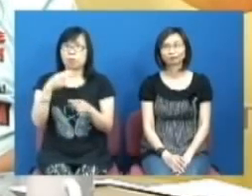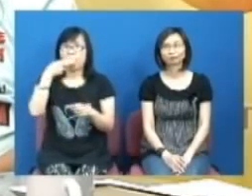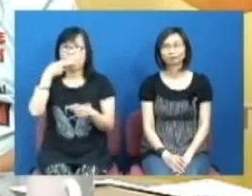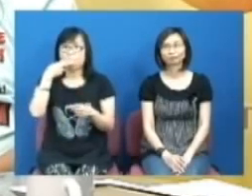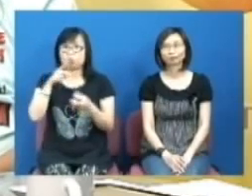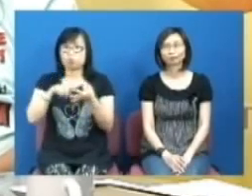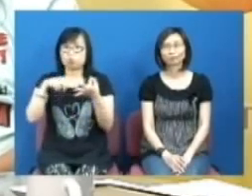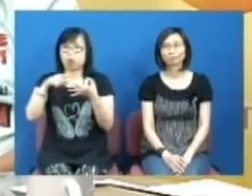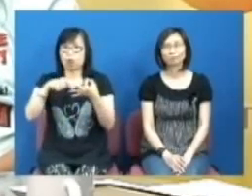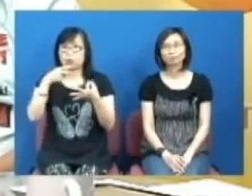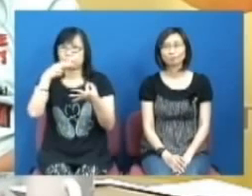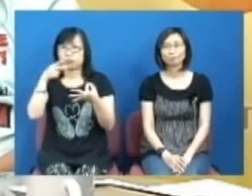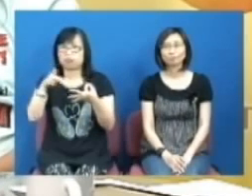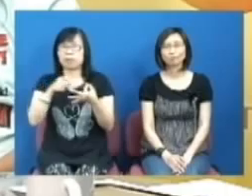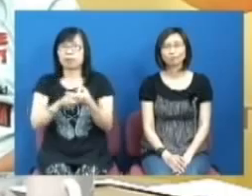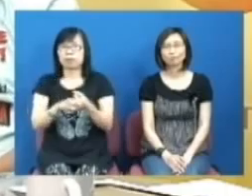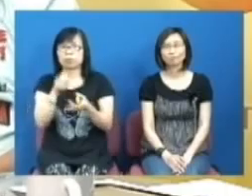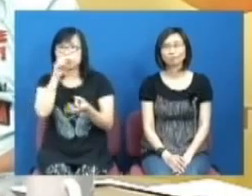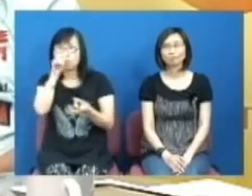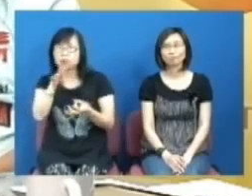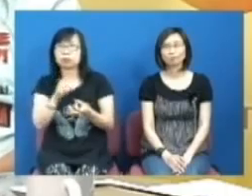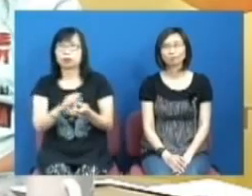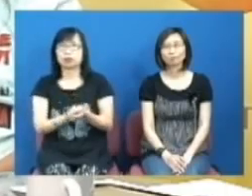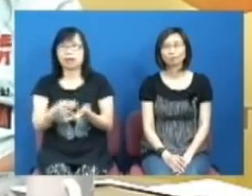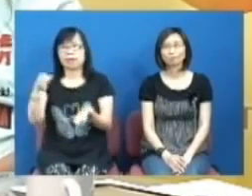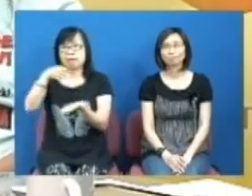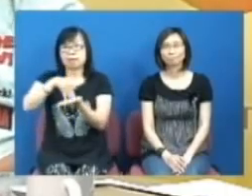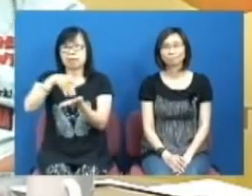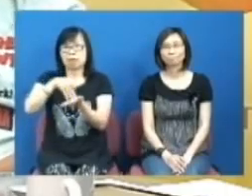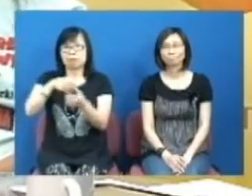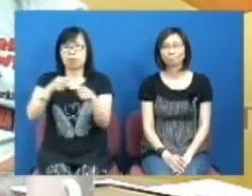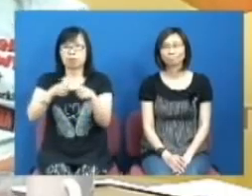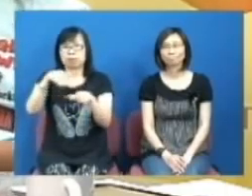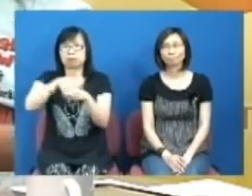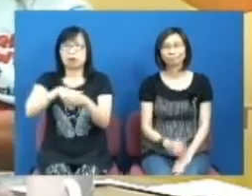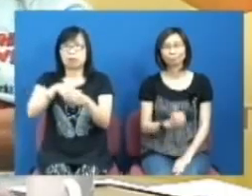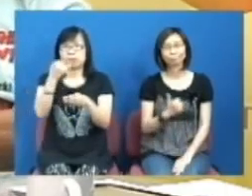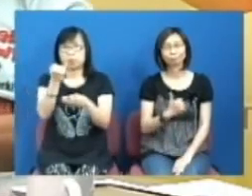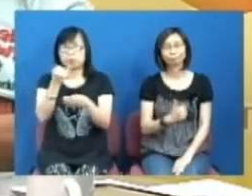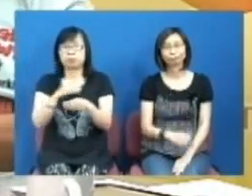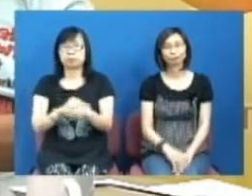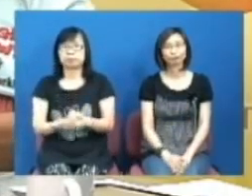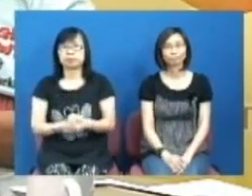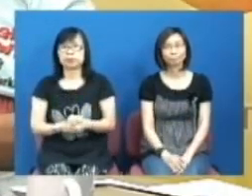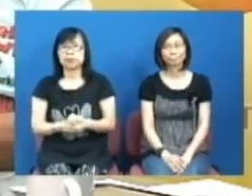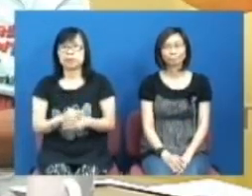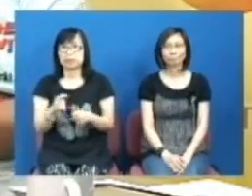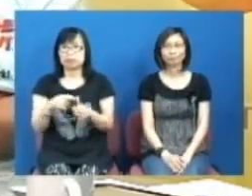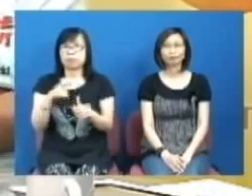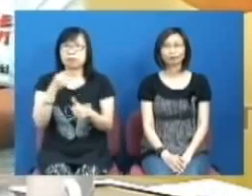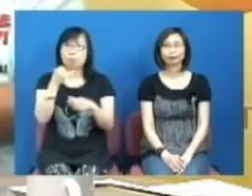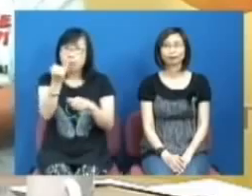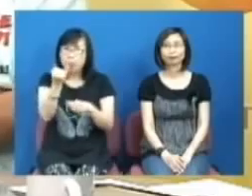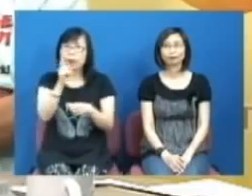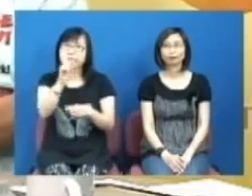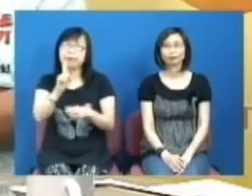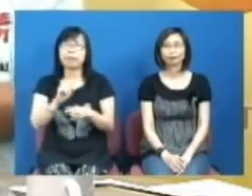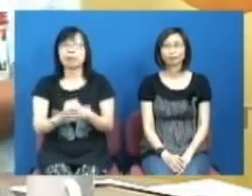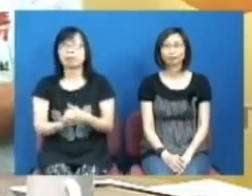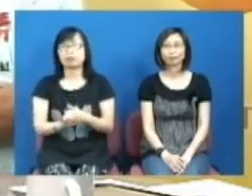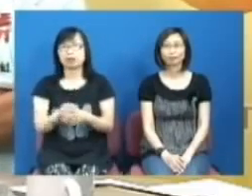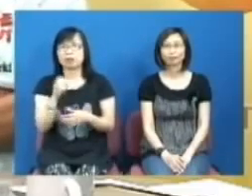就話即係指出佢哋當日即係唔參加五區公投嘅禍害啊！咁我一陣先講啊，即係讀個禍害係乜嘢？咁我當時